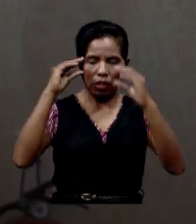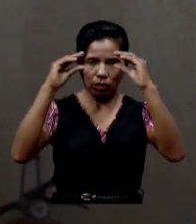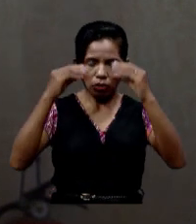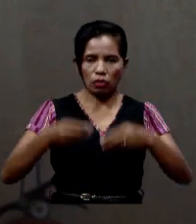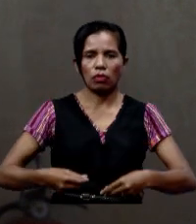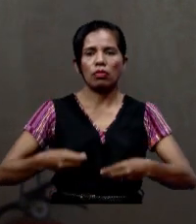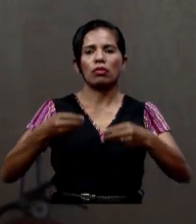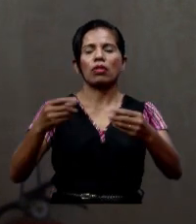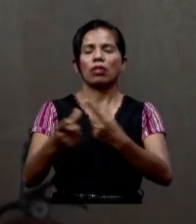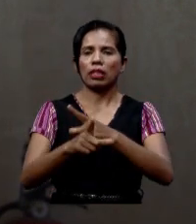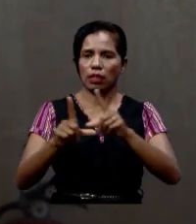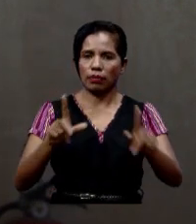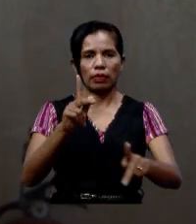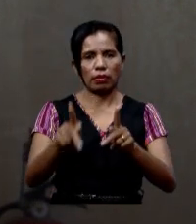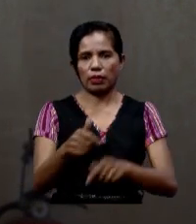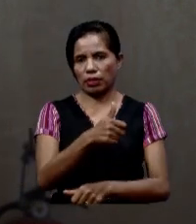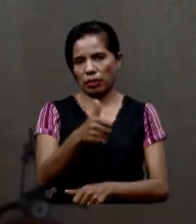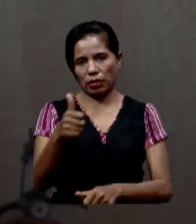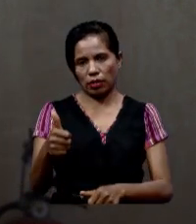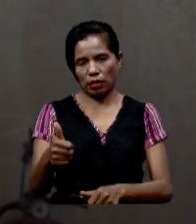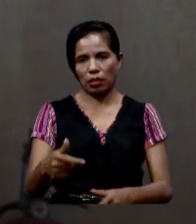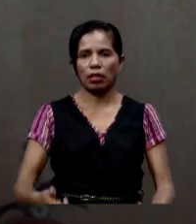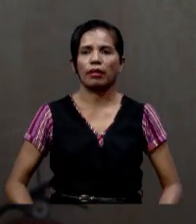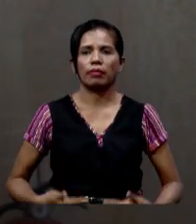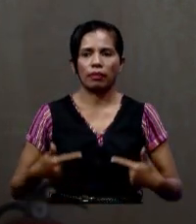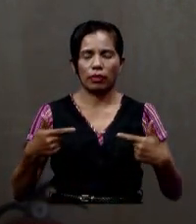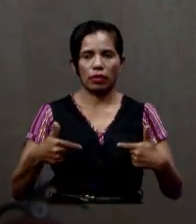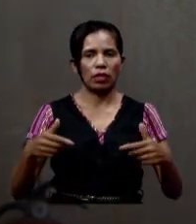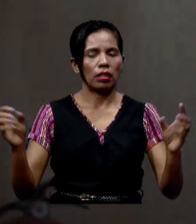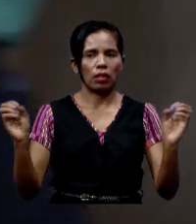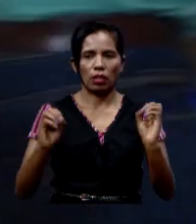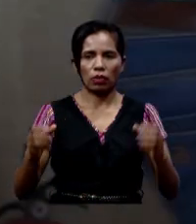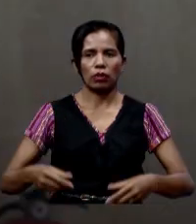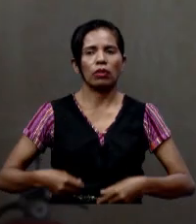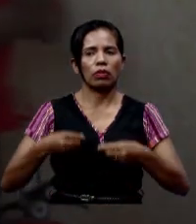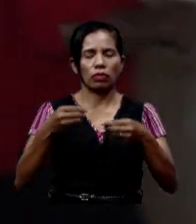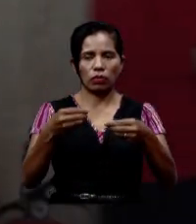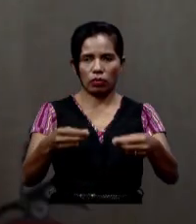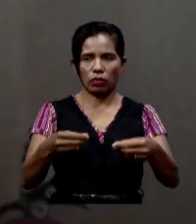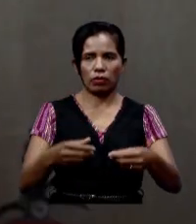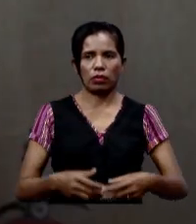livre ba ema ide ide ni moris la os fo